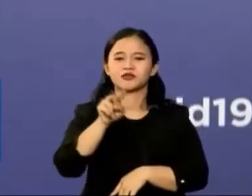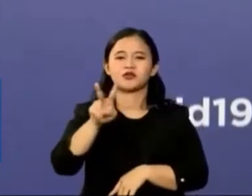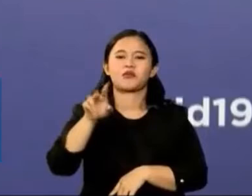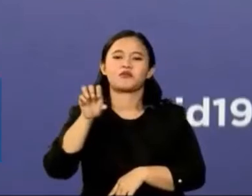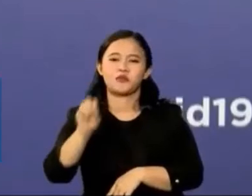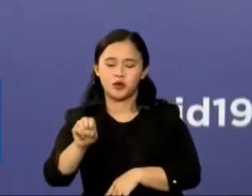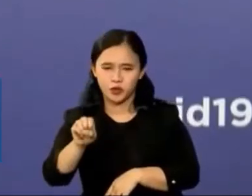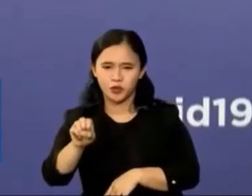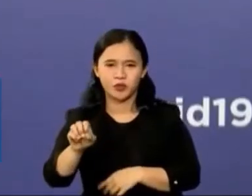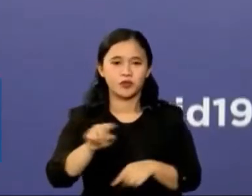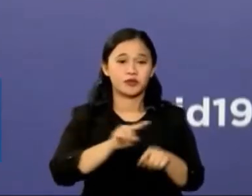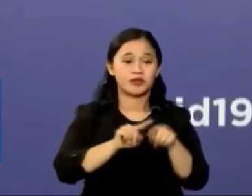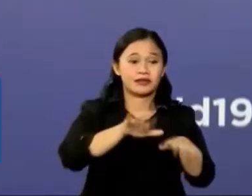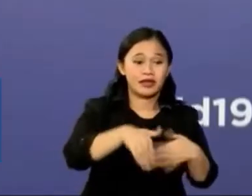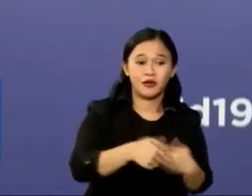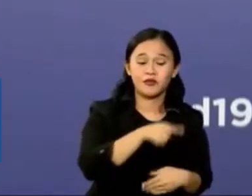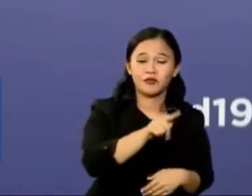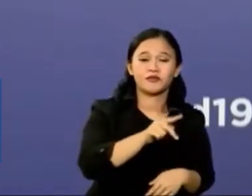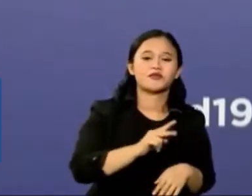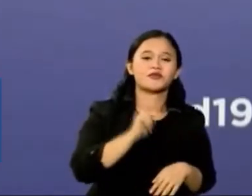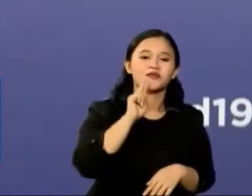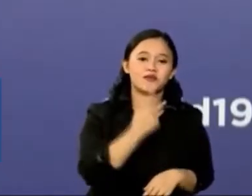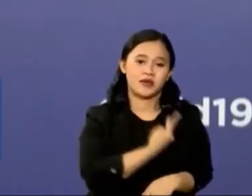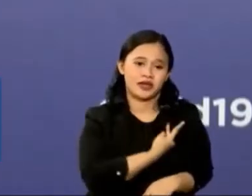Kalau kita lihat Vietnam, 2.827.